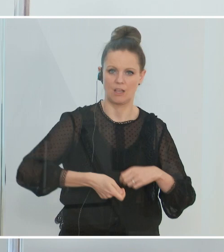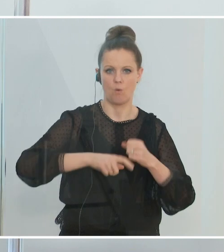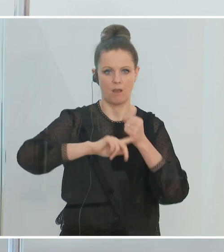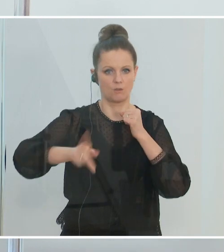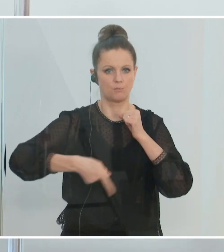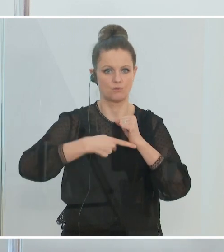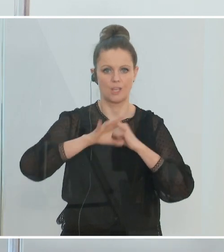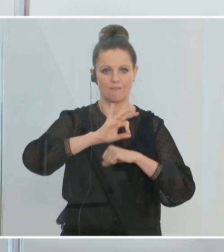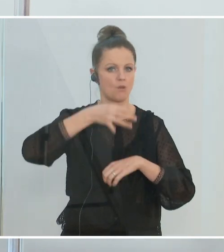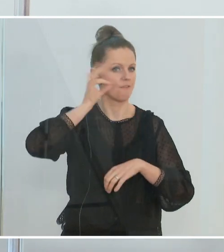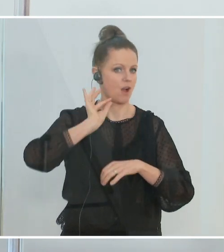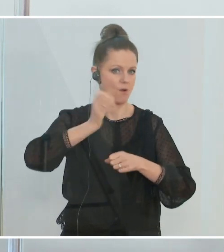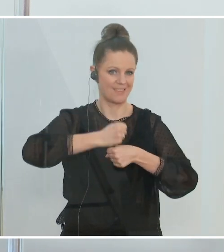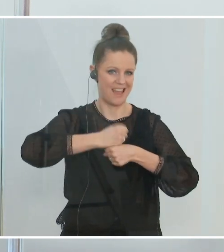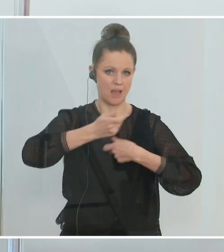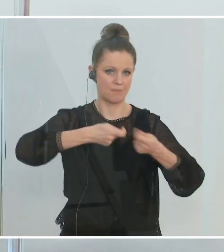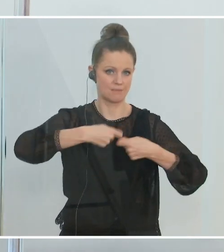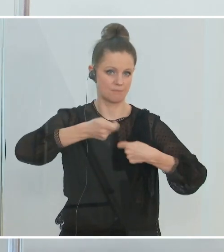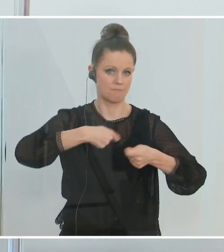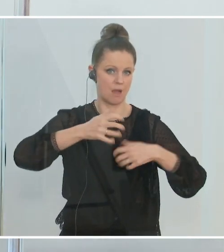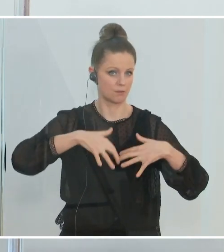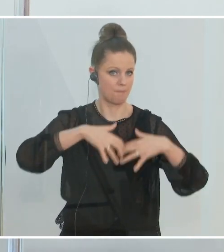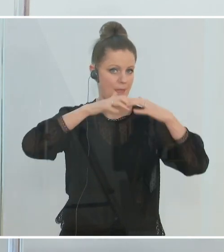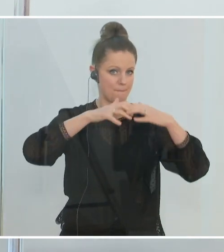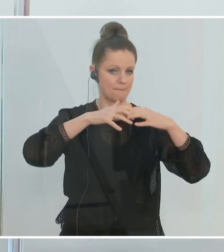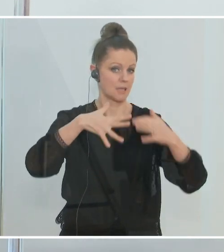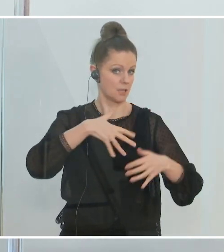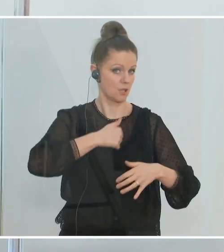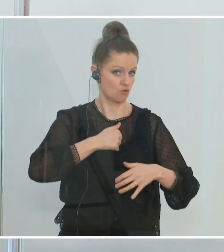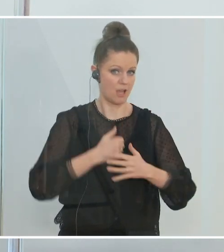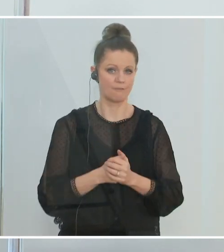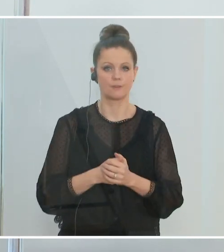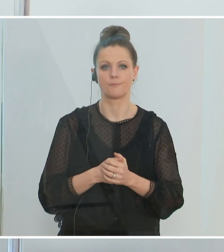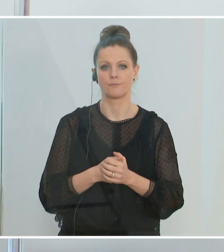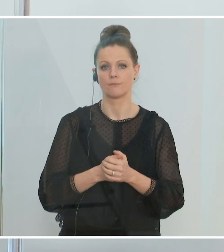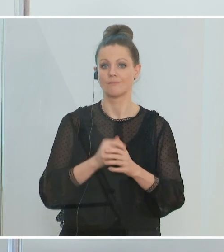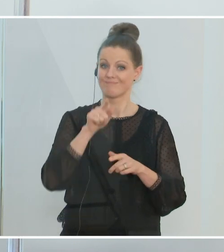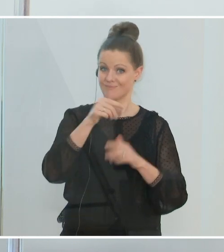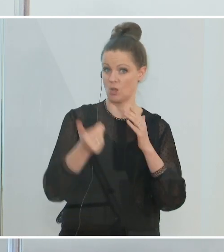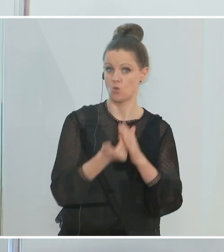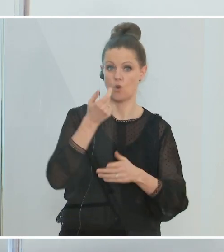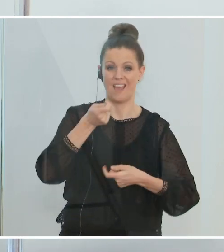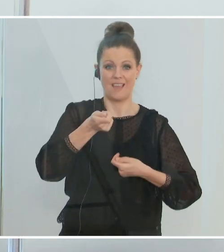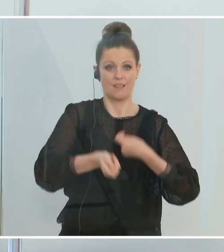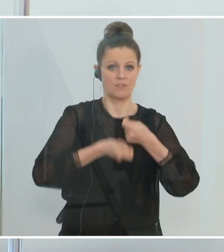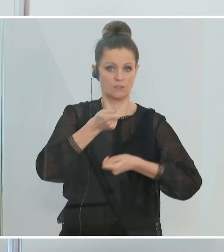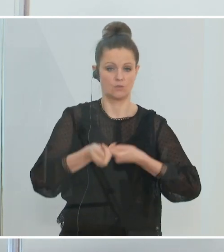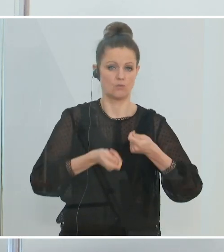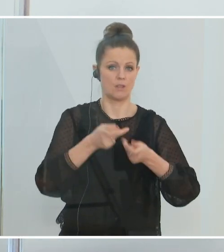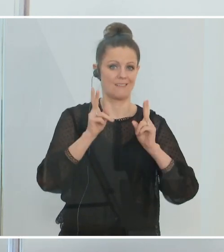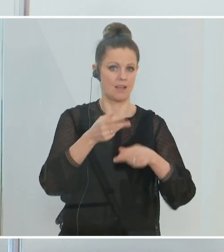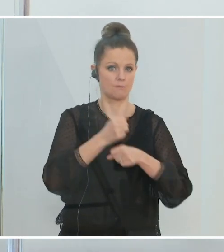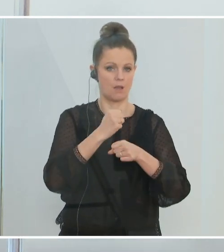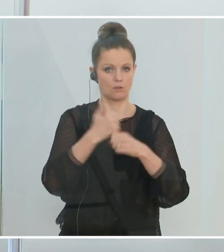für Frauen am Arbeitsmarkt zustande gebracht haben, mit dem wir neue Investitionen setzen,